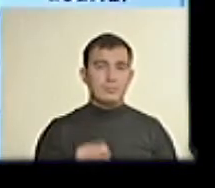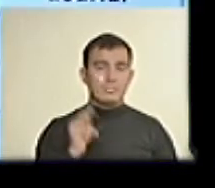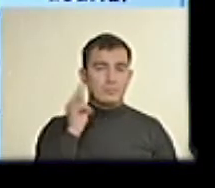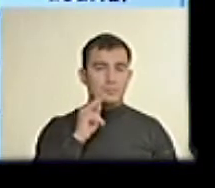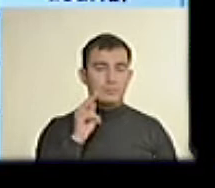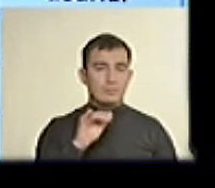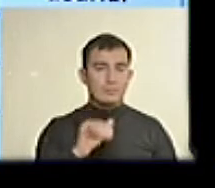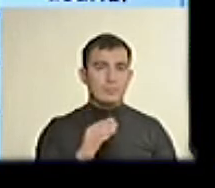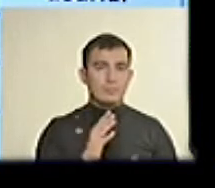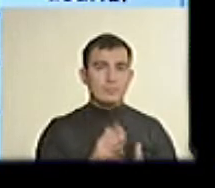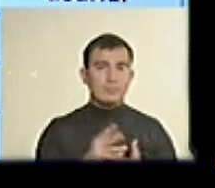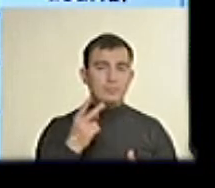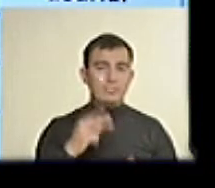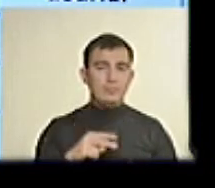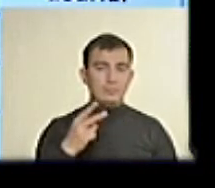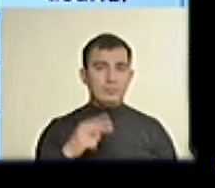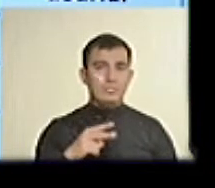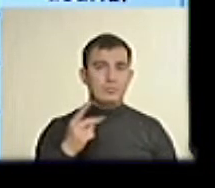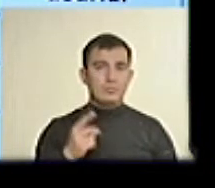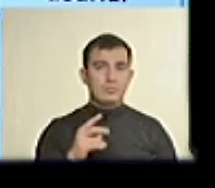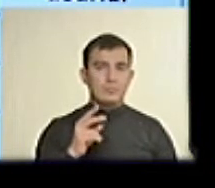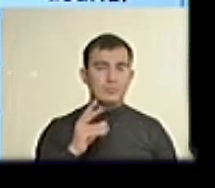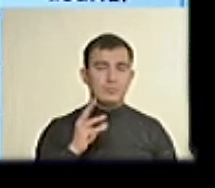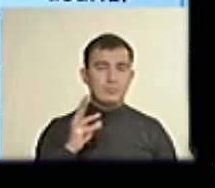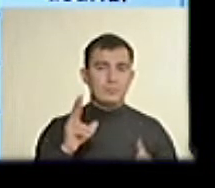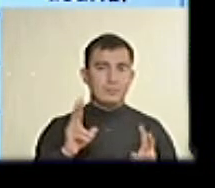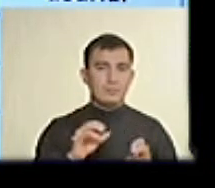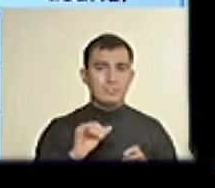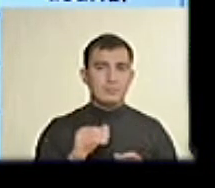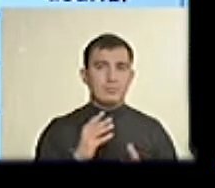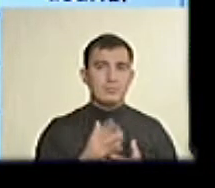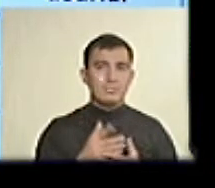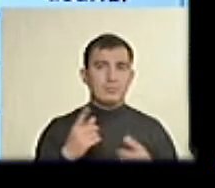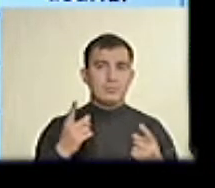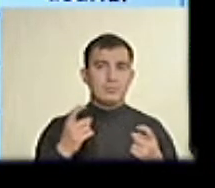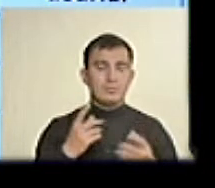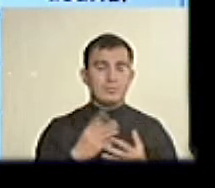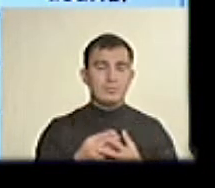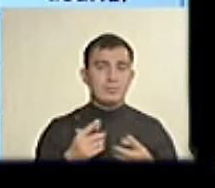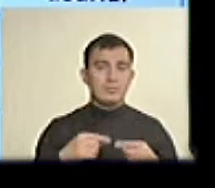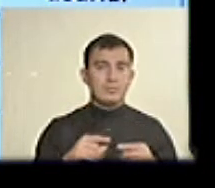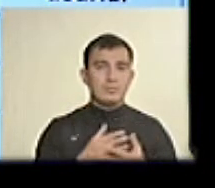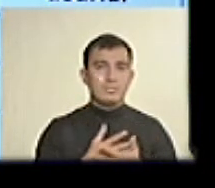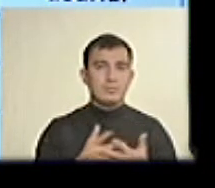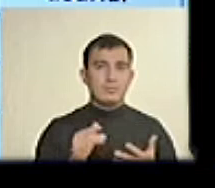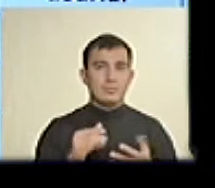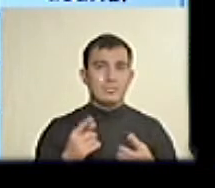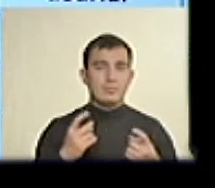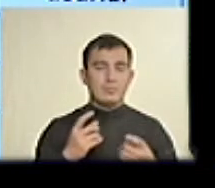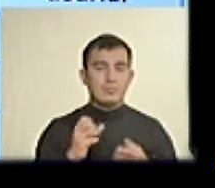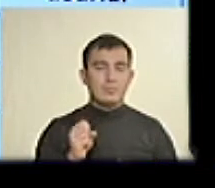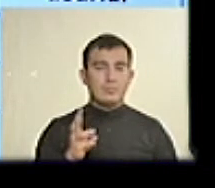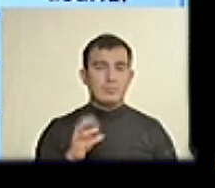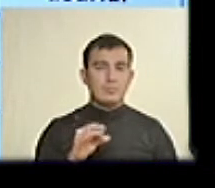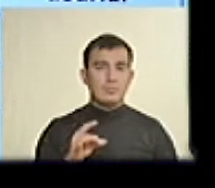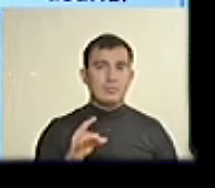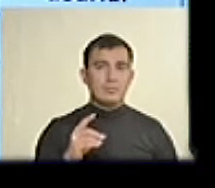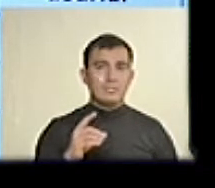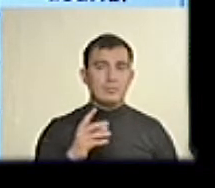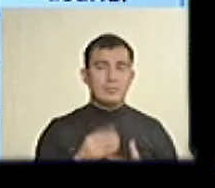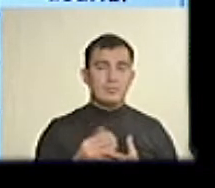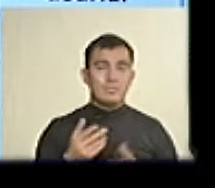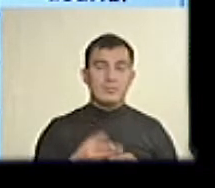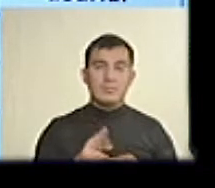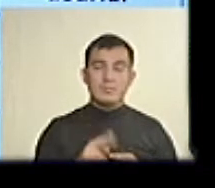Darslikdagi 20-21 mavzular, ya'ni Buxoro amirligining tashqi siyosati va Buxoro amirligidagi madaniy